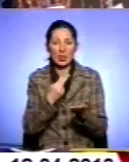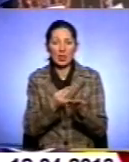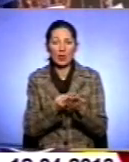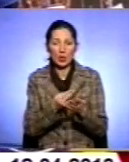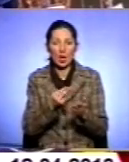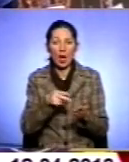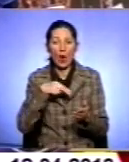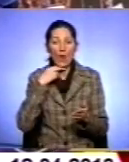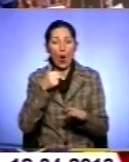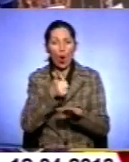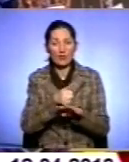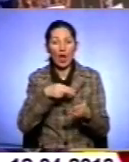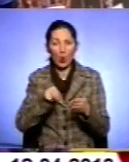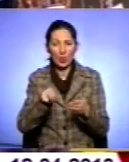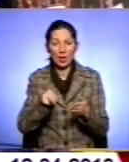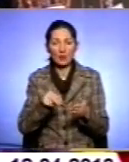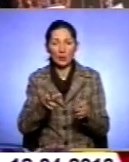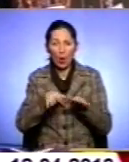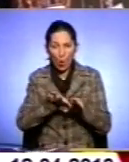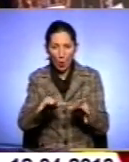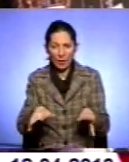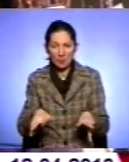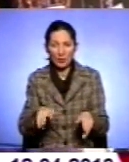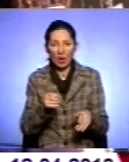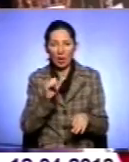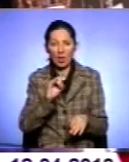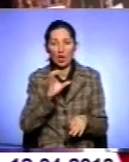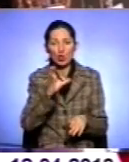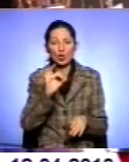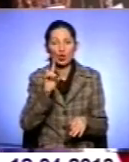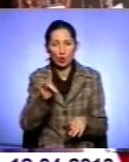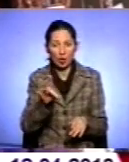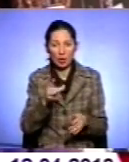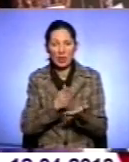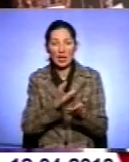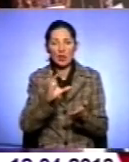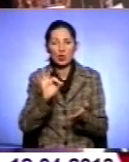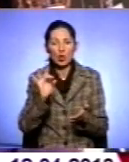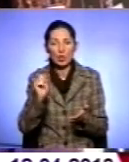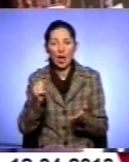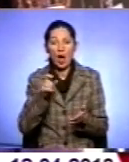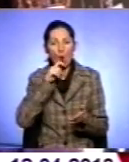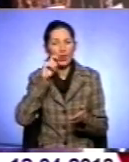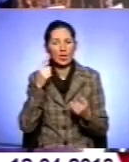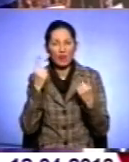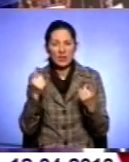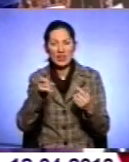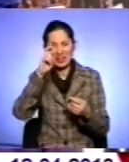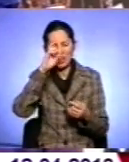на сорт. Бо є сорта, які… Україна – це велика держава, і є Полісся, Лісостеп,